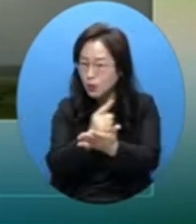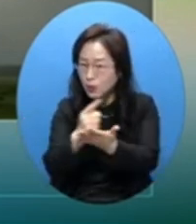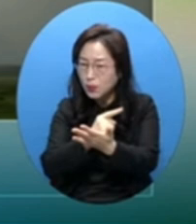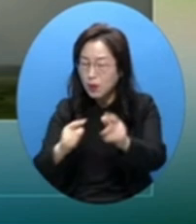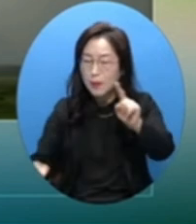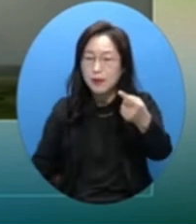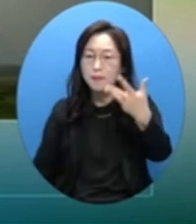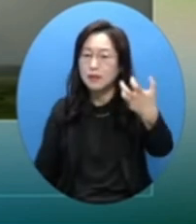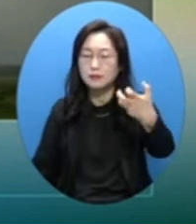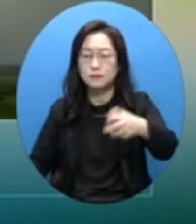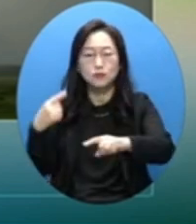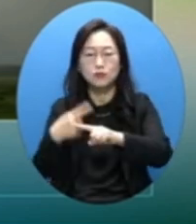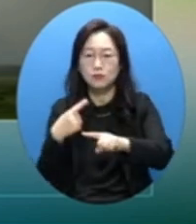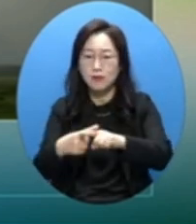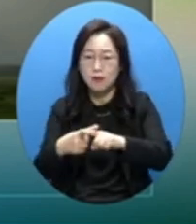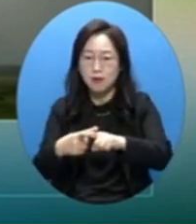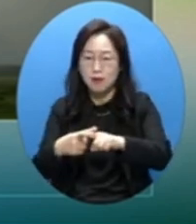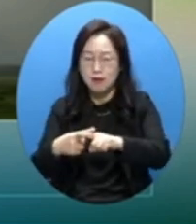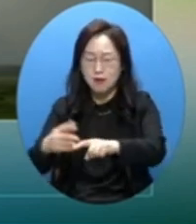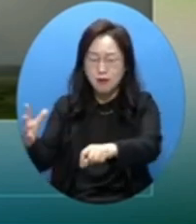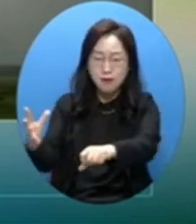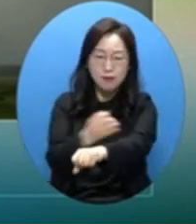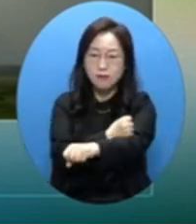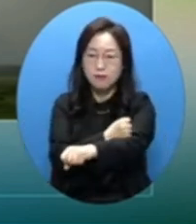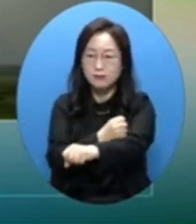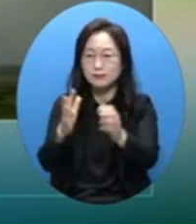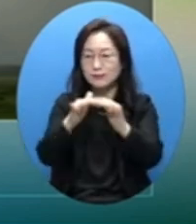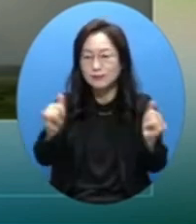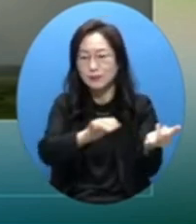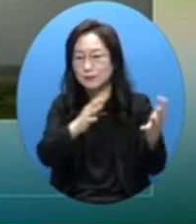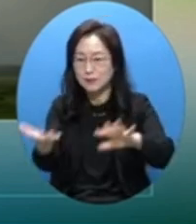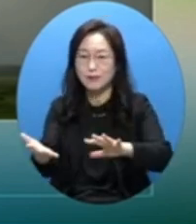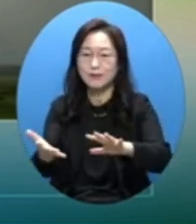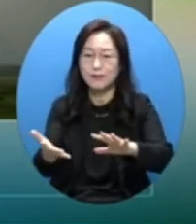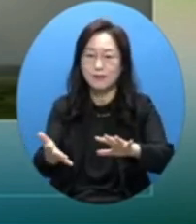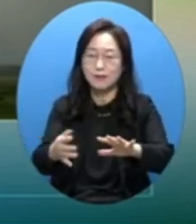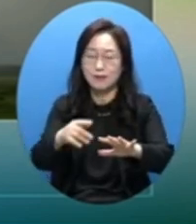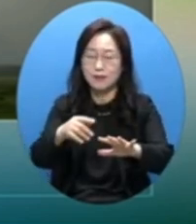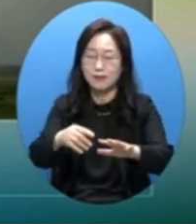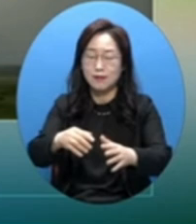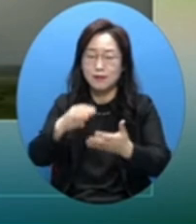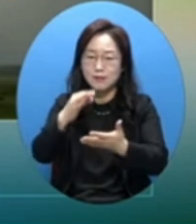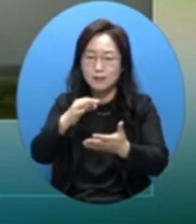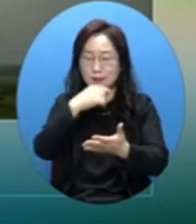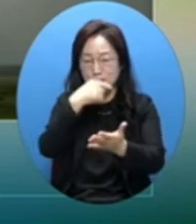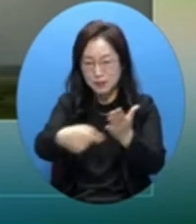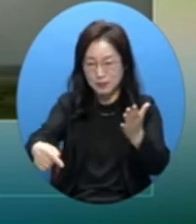180km 이상의 강풍으로 인해서 많은 인명피해와 막대한 재산 피해를 입힙니다.